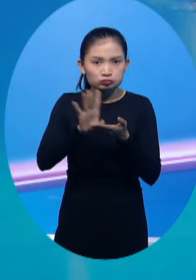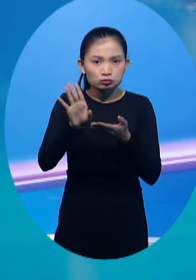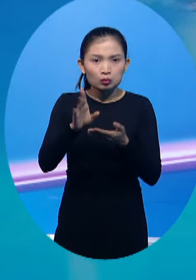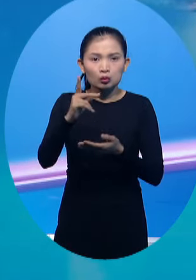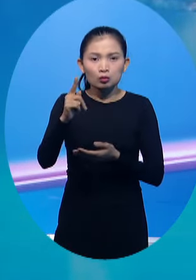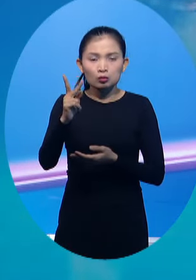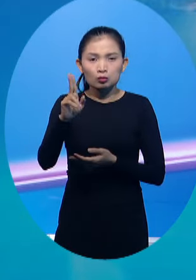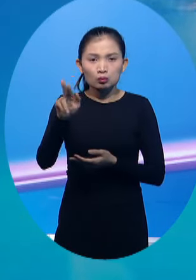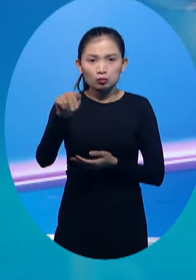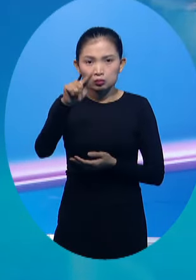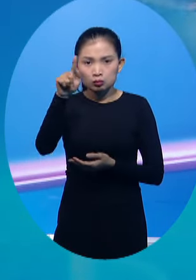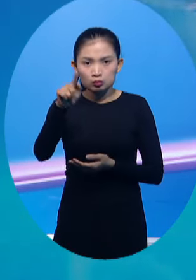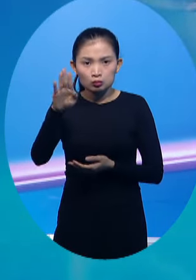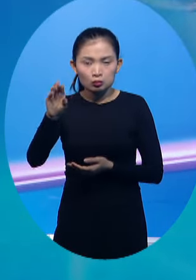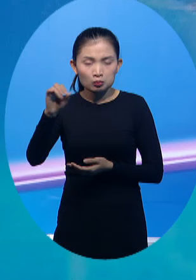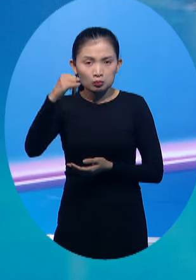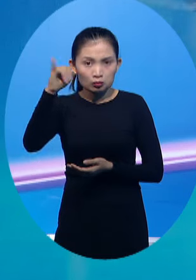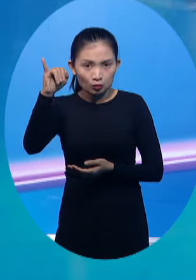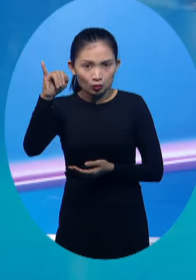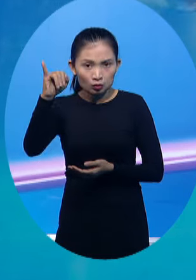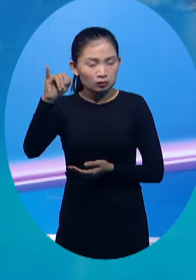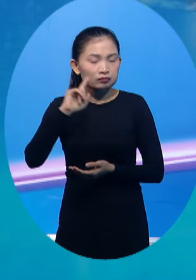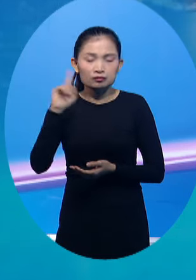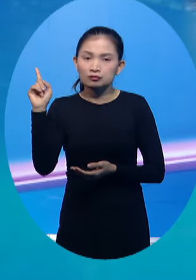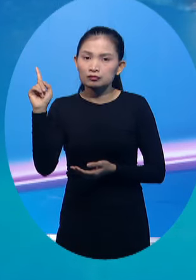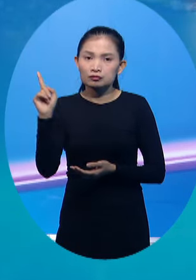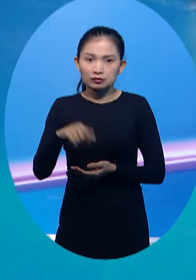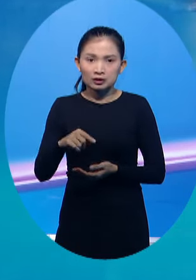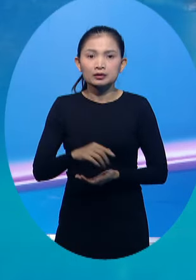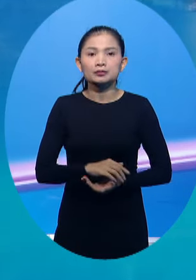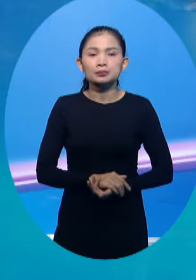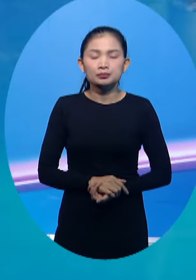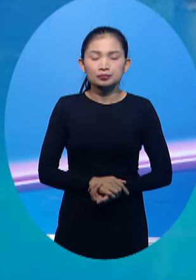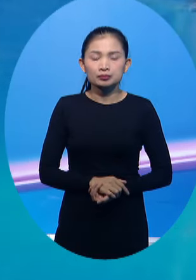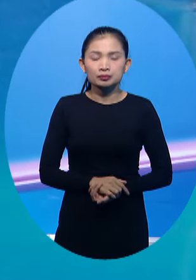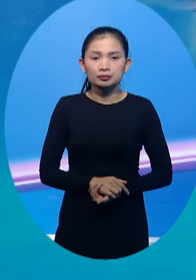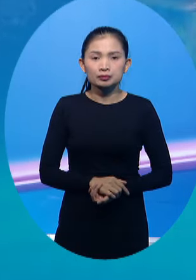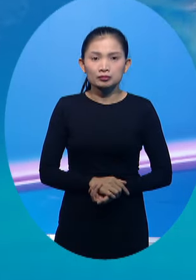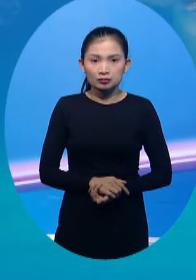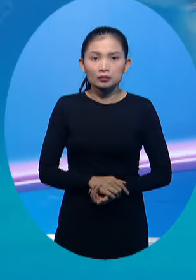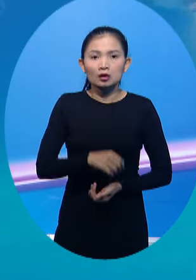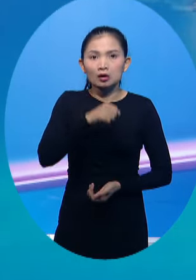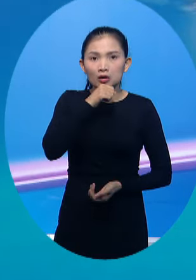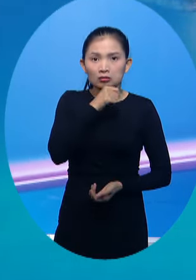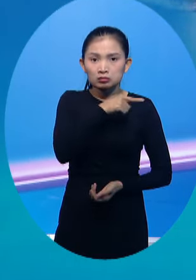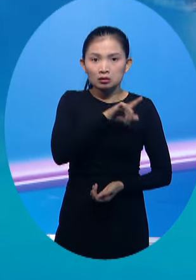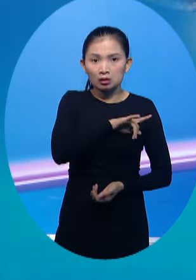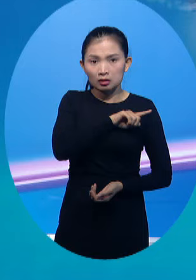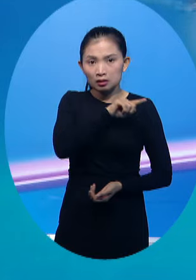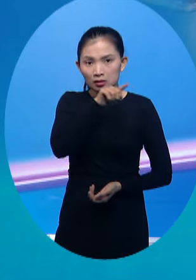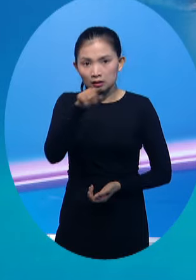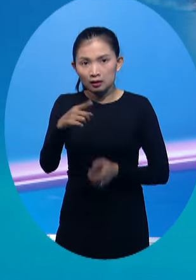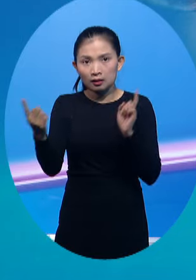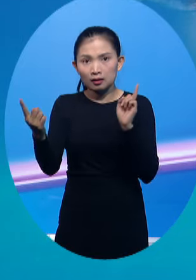2016 Tổng thư ký Liên đoàn Ả Rập hossam Zaki đưa ra tuyên bố này một ngày sau chuyến thăm của ông tới với thủ đô beris của